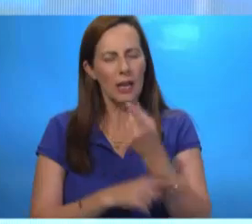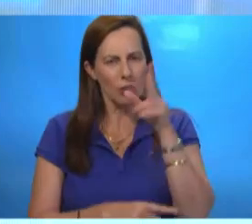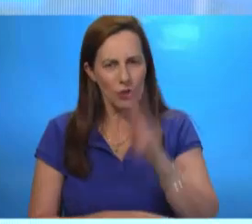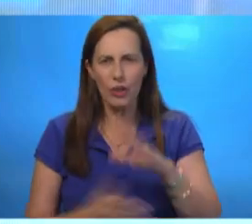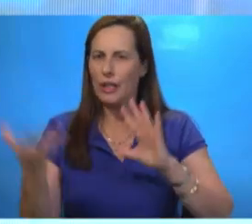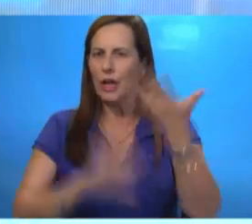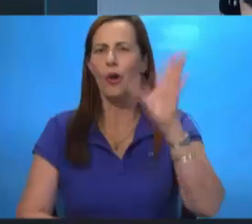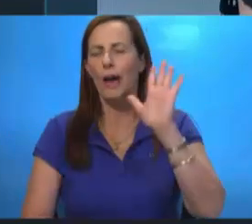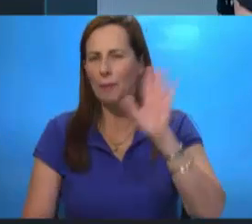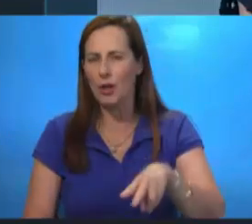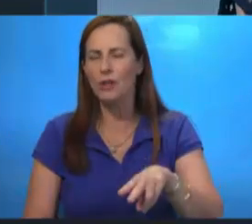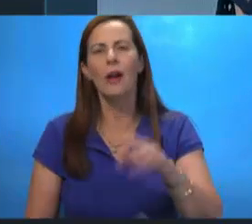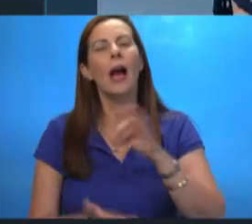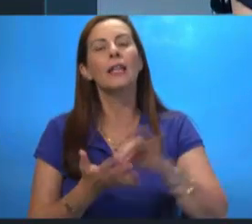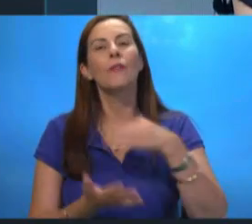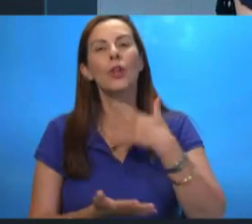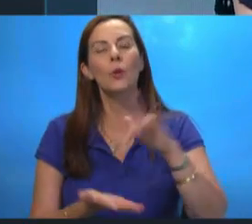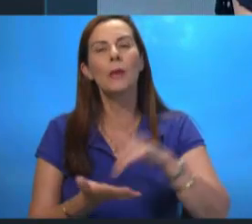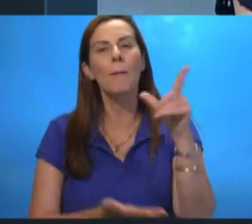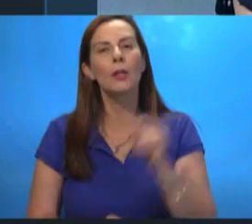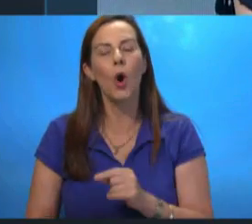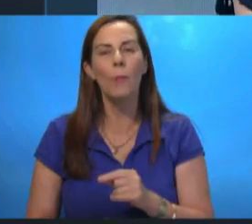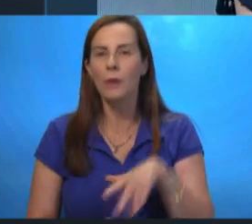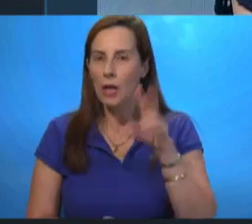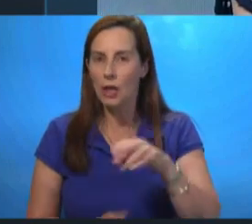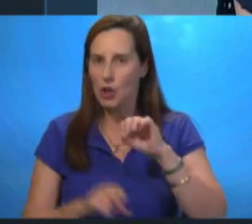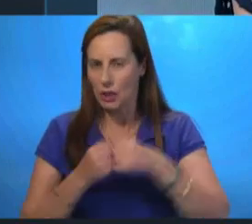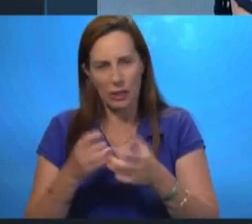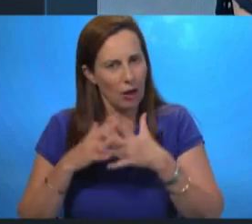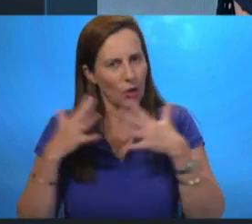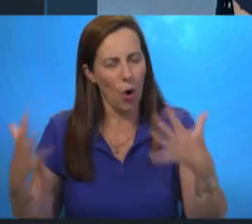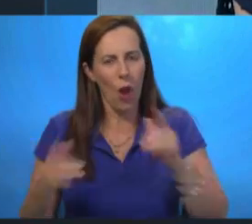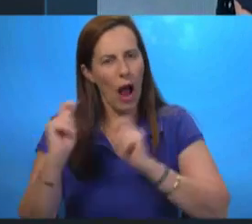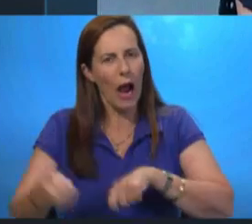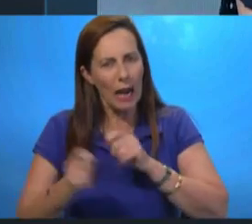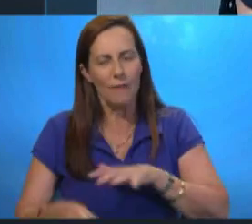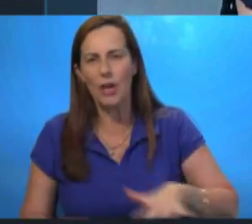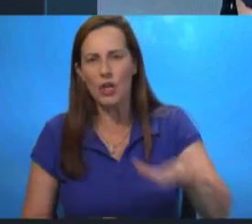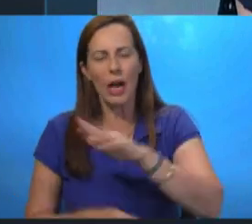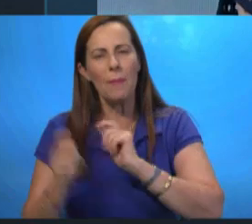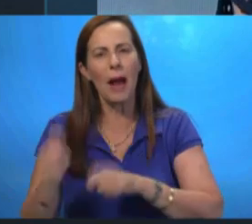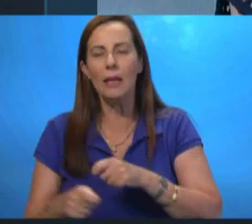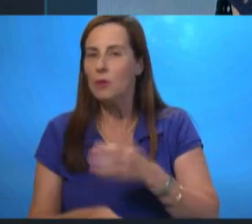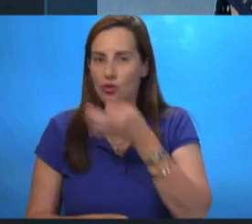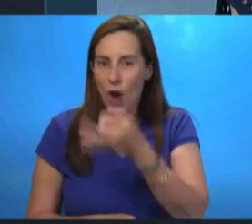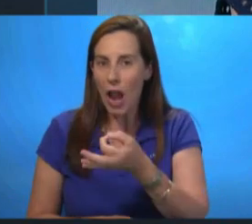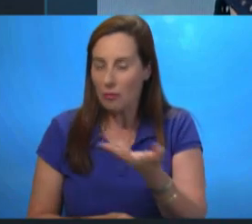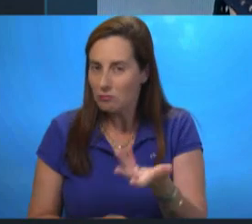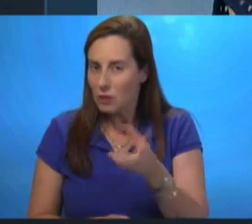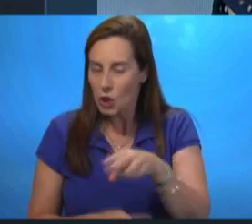גם יש, איציק זוארץ קטנו בדרום, יש נזק רב שנגרם לחקלאים ולשטחים חקלאיים, האם בתחום